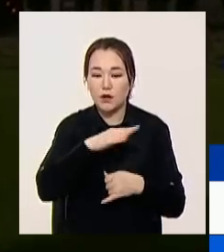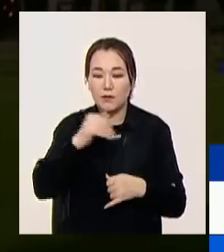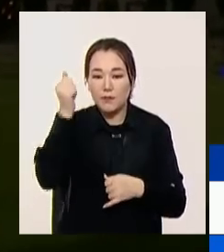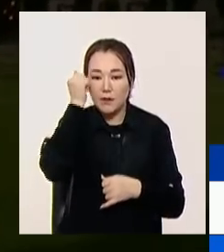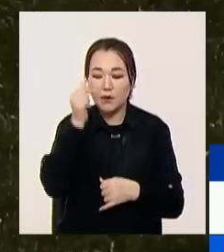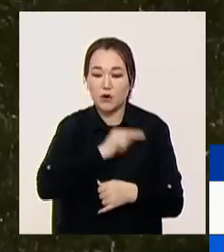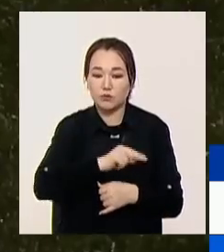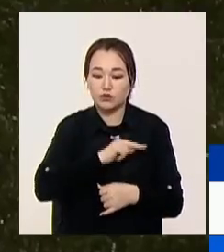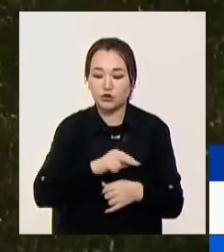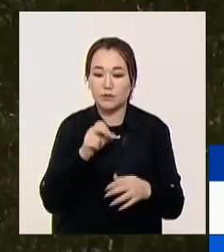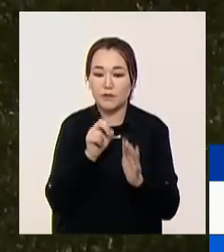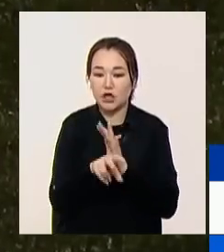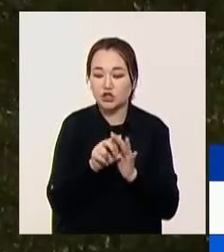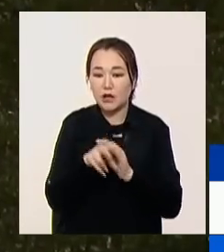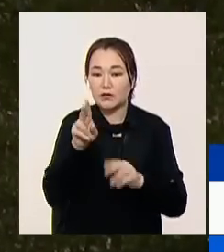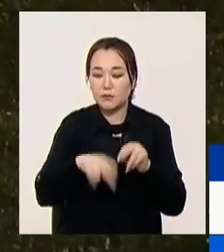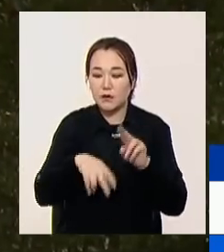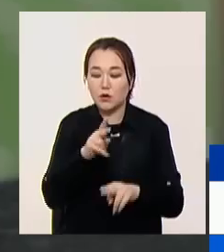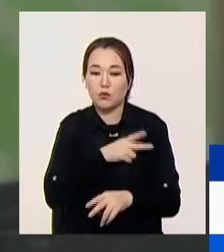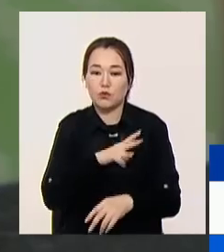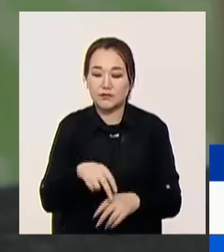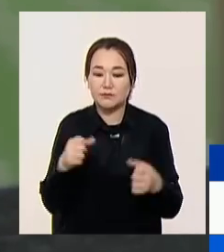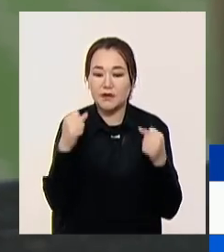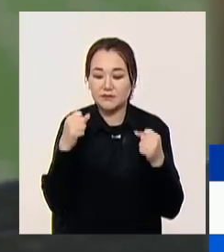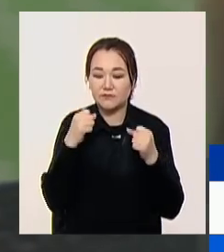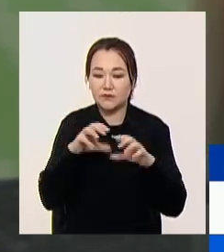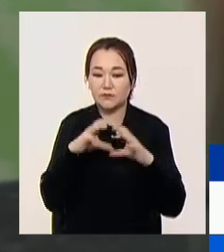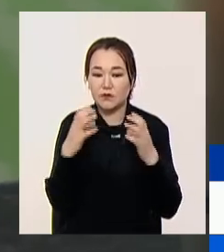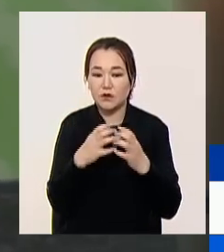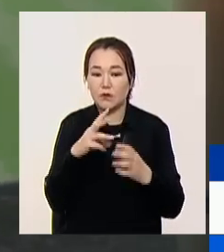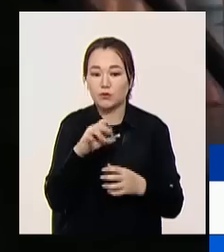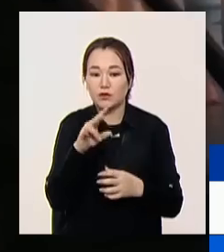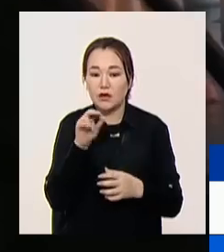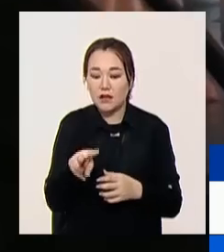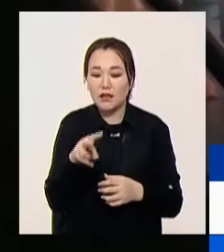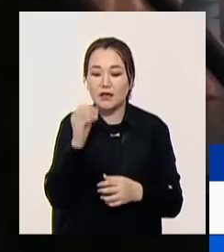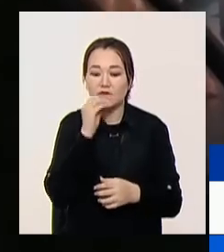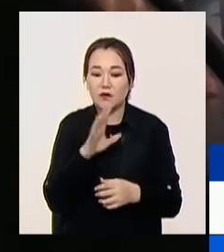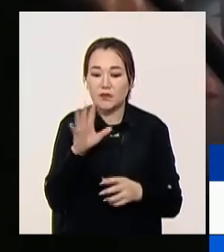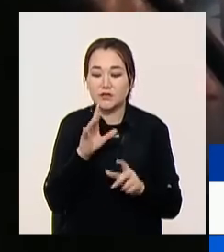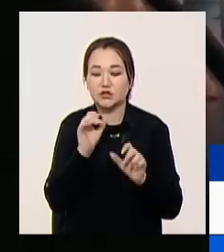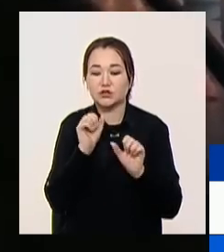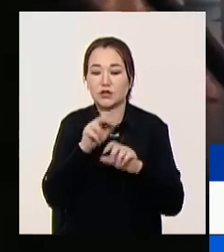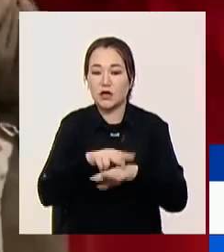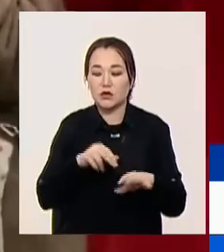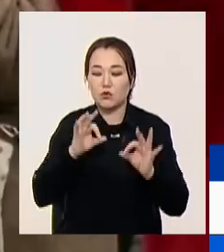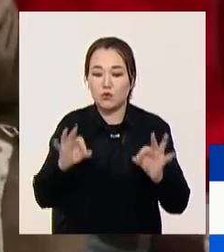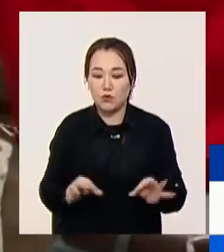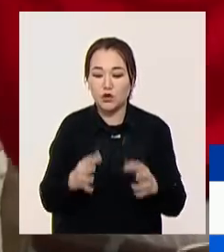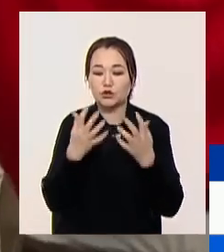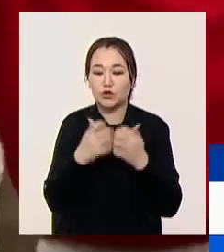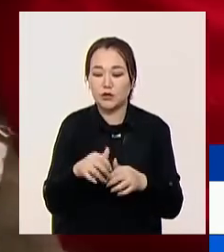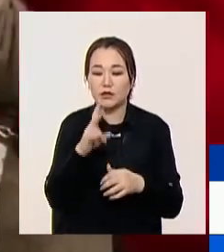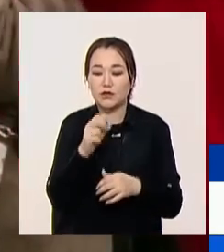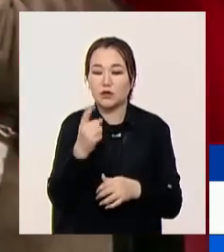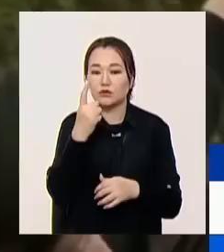рабочих нелегалах, погибших на стройках спортивных объектов Мундиаля. Европейские правозащитники уверяют, что счет идет на